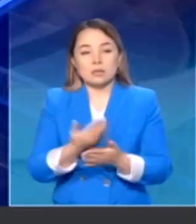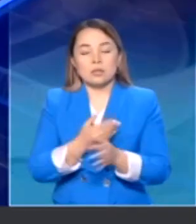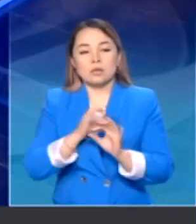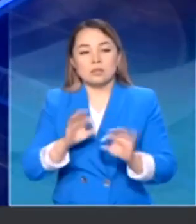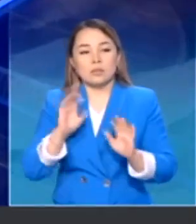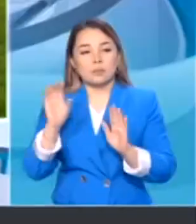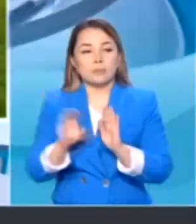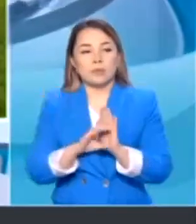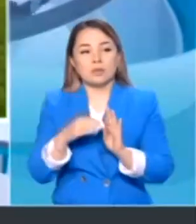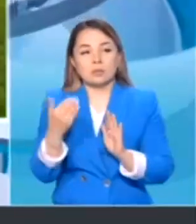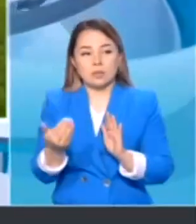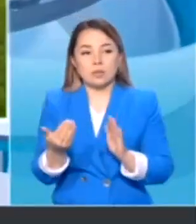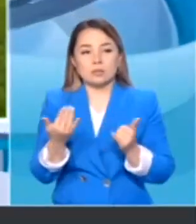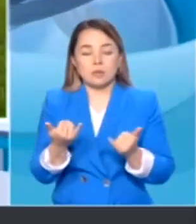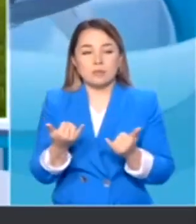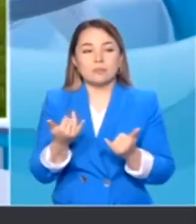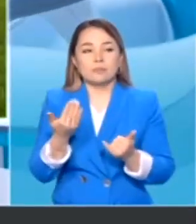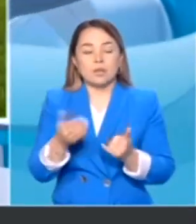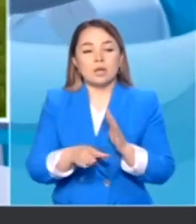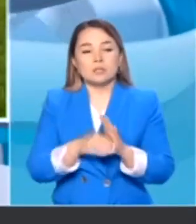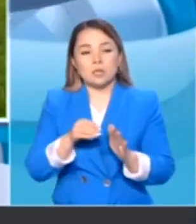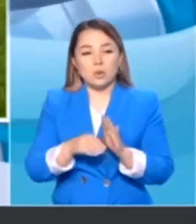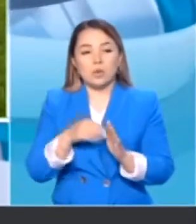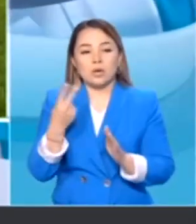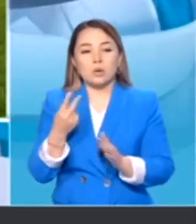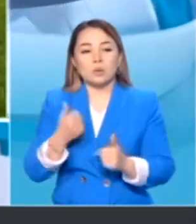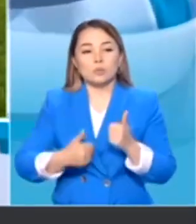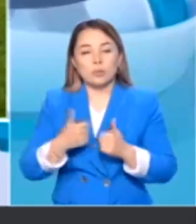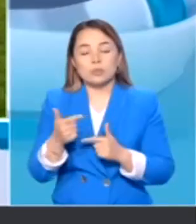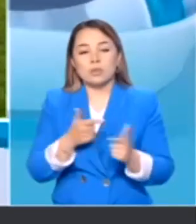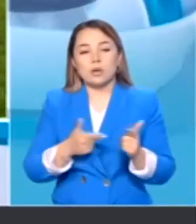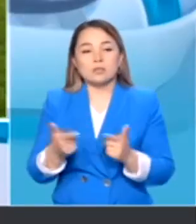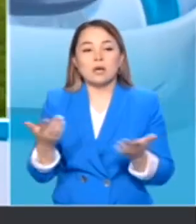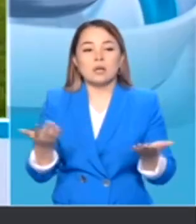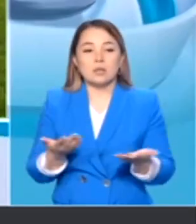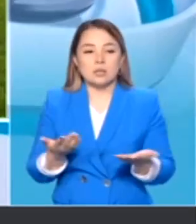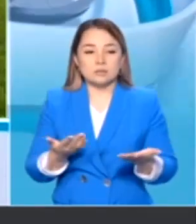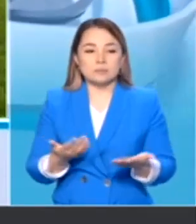Әшімұлынан білейік. Айдос, сайлаудың екінші турына дайындық қалай?